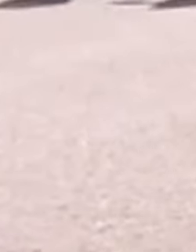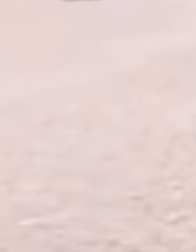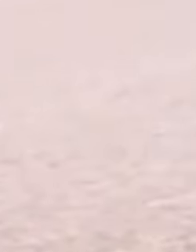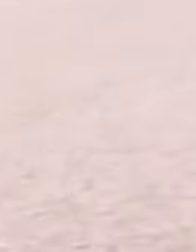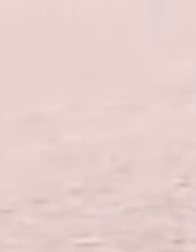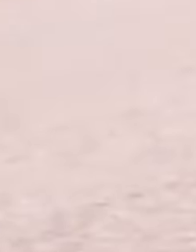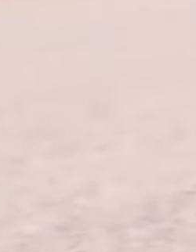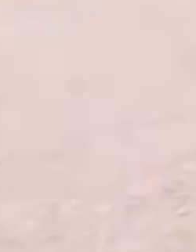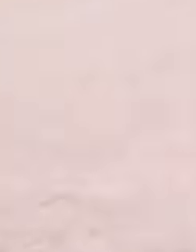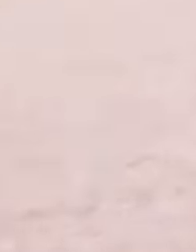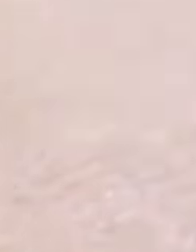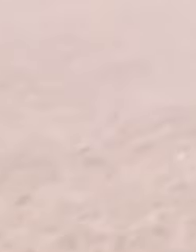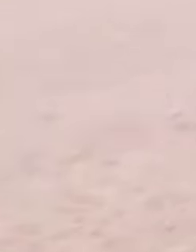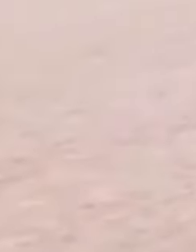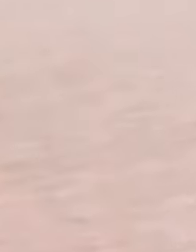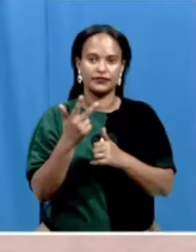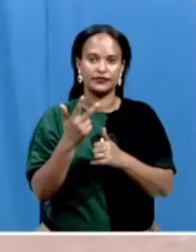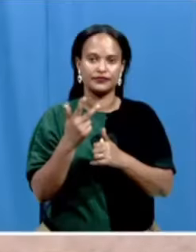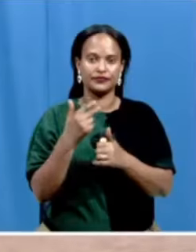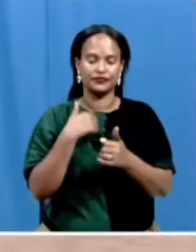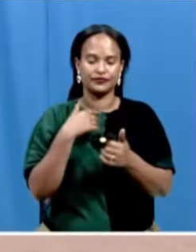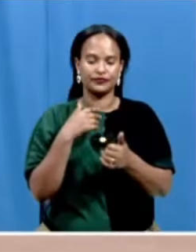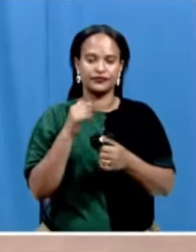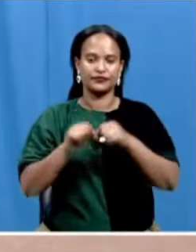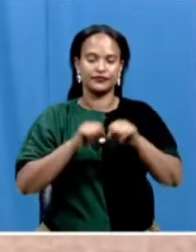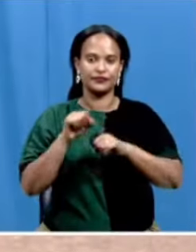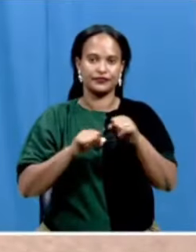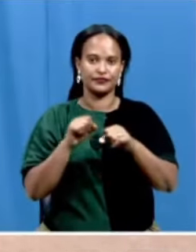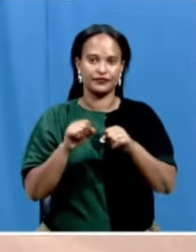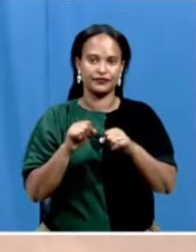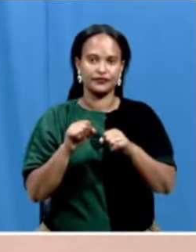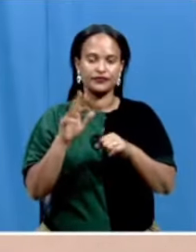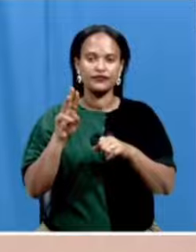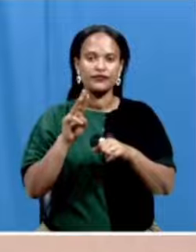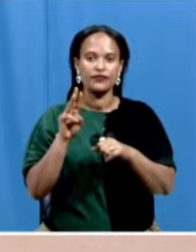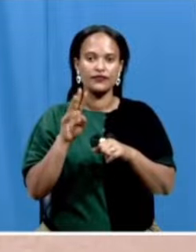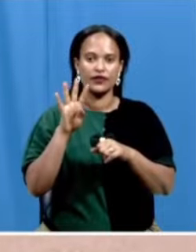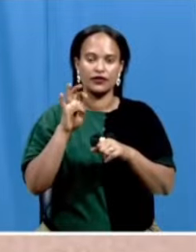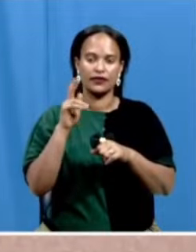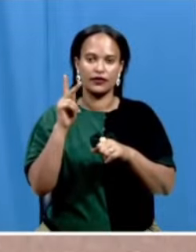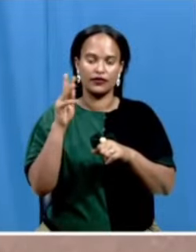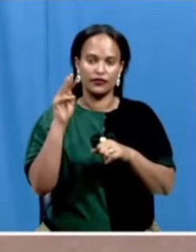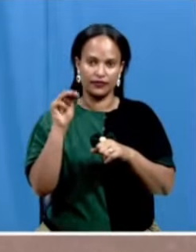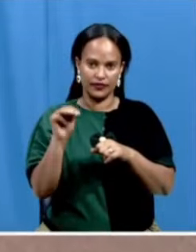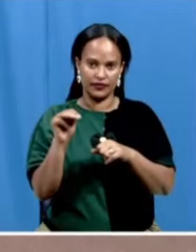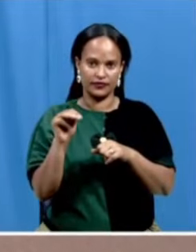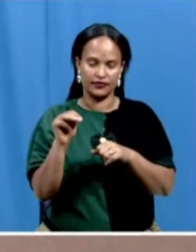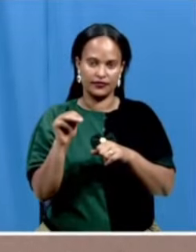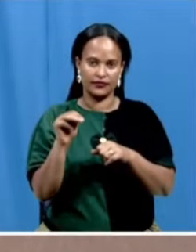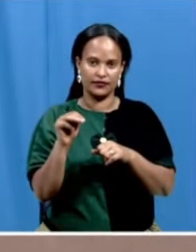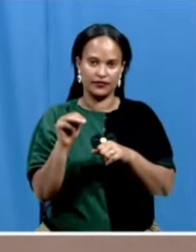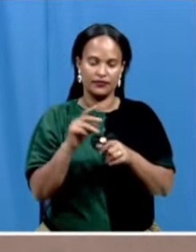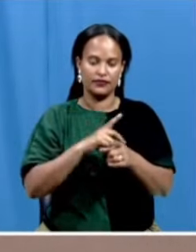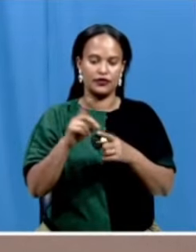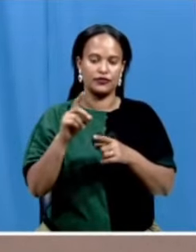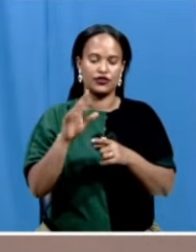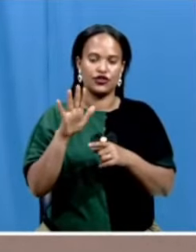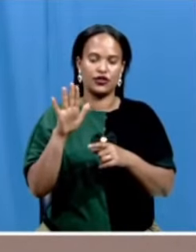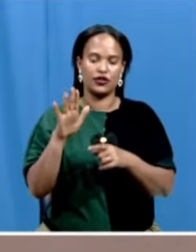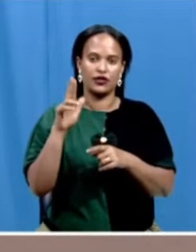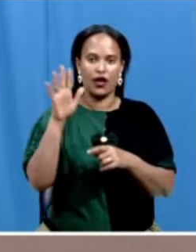ኣብ ከተማ ሽረ እንዳስላሰ ይካየድ ኣብ ዘሎ ቅድድም ብሽክለታ ሻምፒዮና ዕለተ ሰኒ 4 ኪሎ ሜትር ዝሸፈነ ርሕቀት ኮርሶ ደቂ ተባዕትዮ መስመር ሽረ